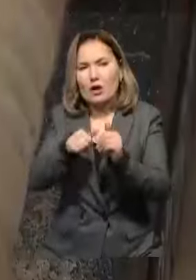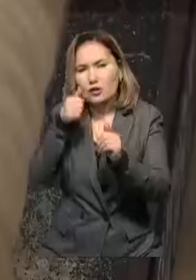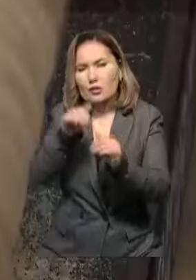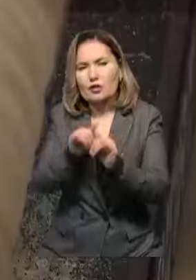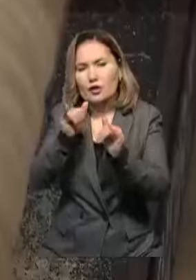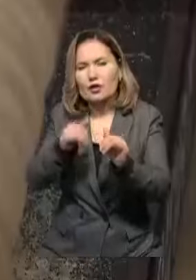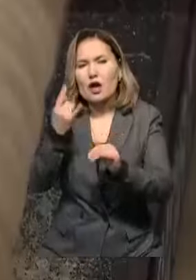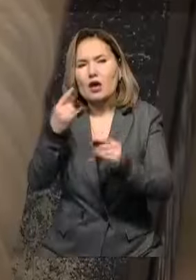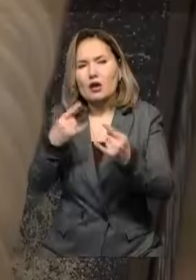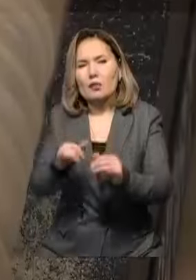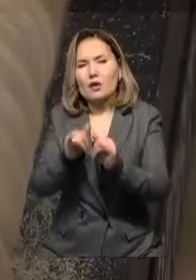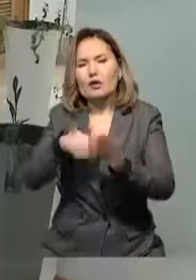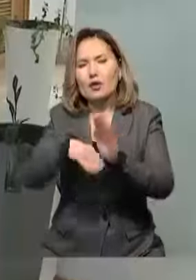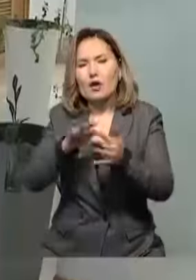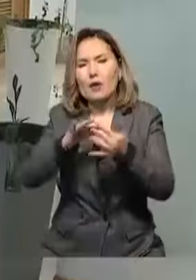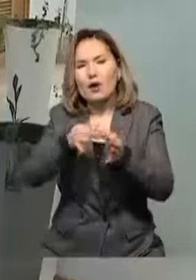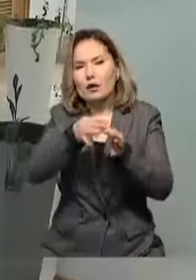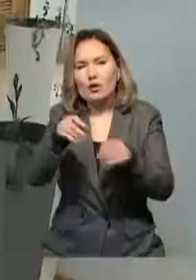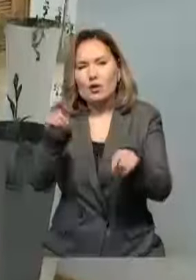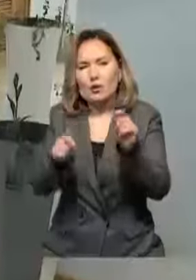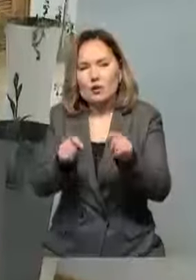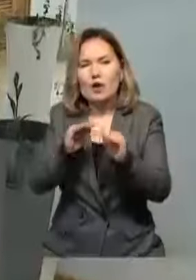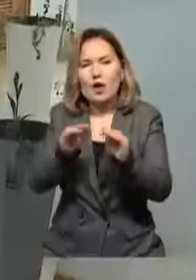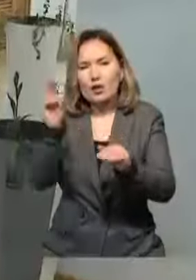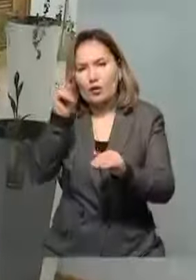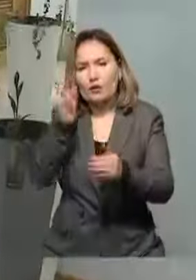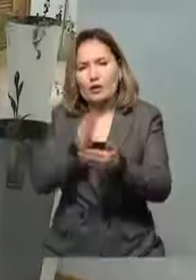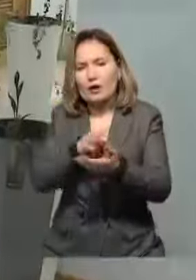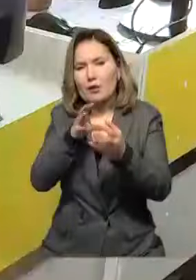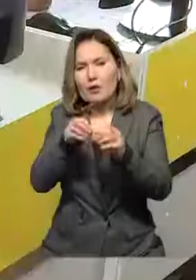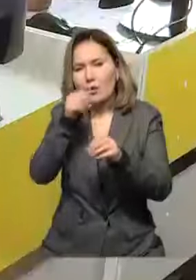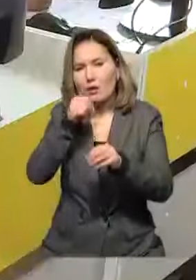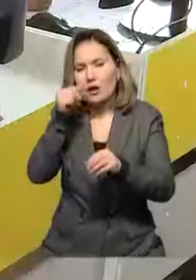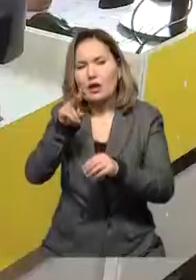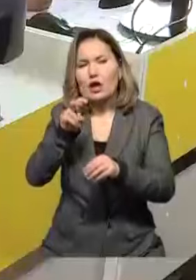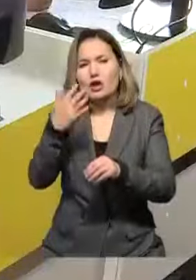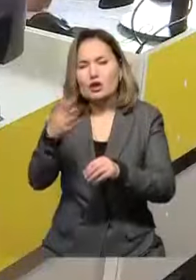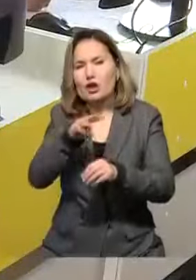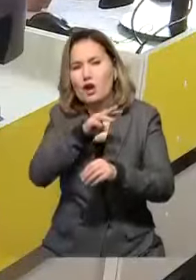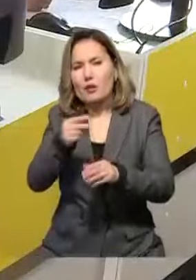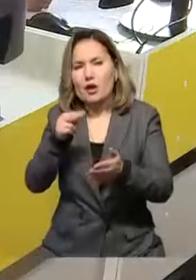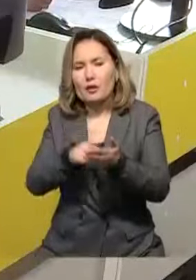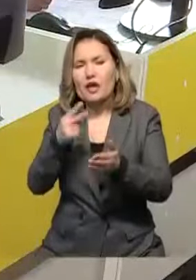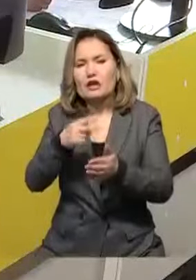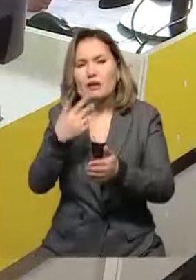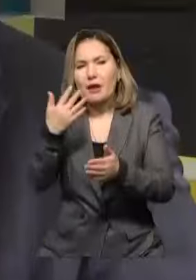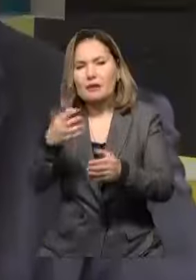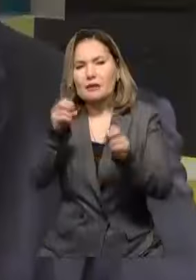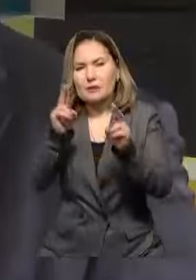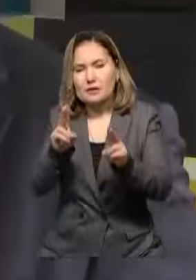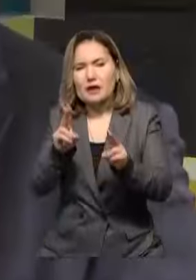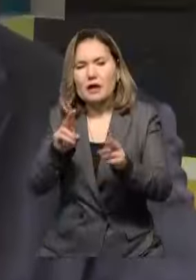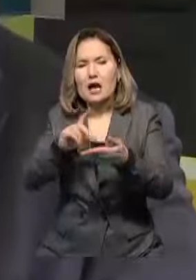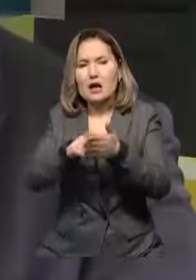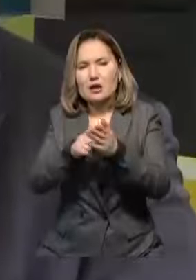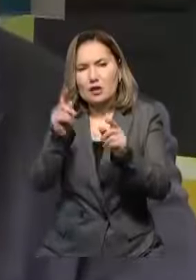Жалғыз қала емес, маңайдағы ауылдан келіп оқитындар да бар. Осыны ескерген мамандар былтыр 250 миллион теңгеге 25 заманауи сынып ашты. Оның